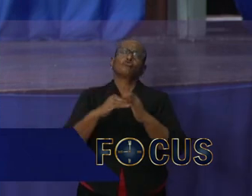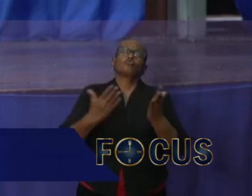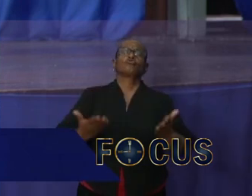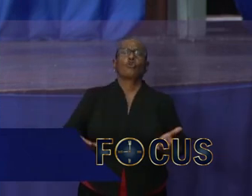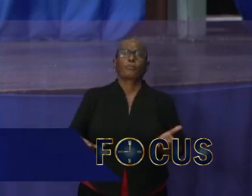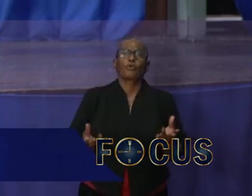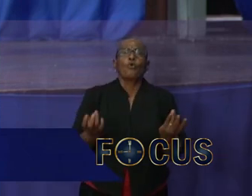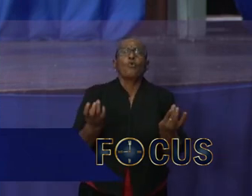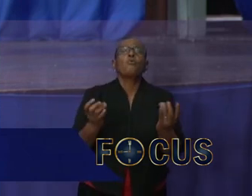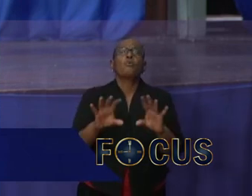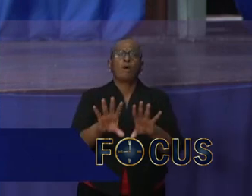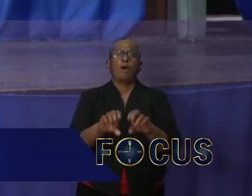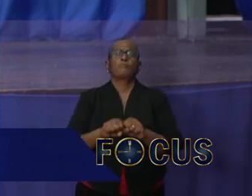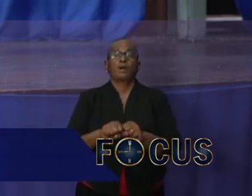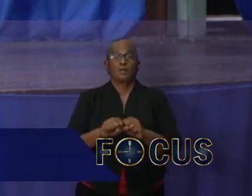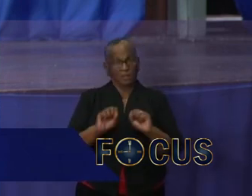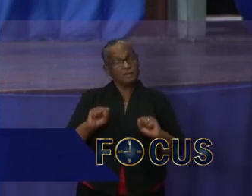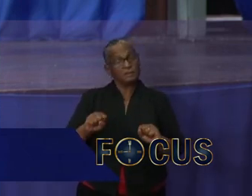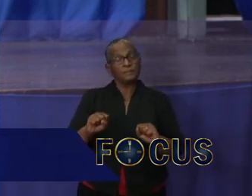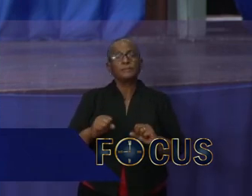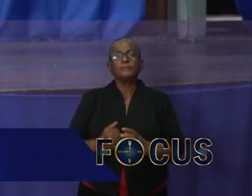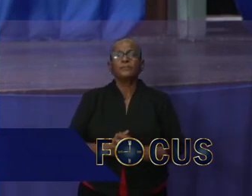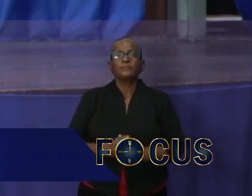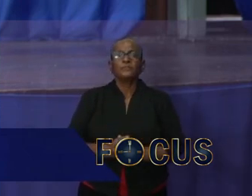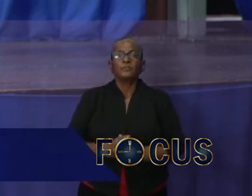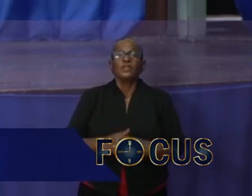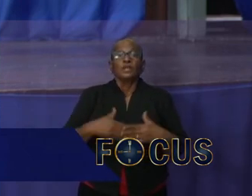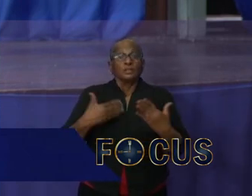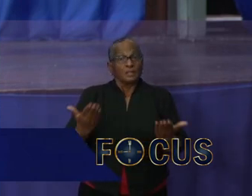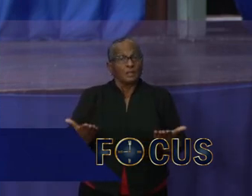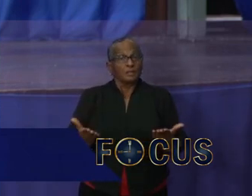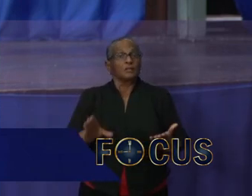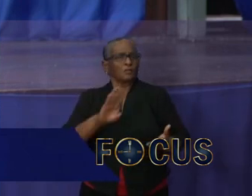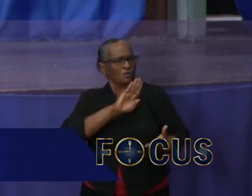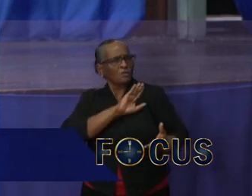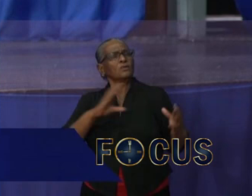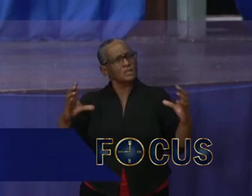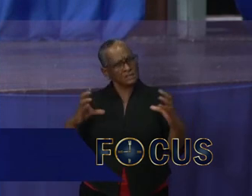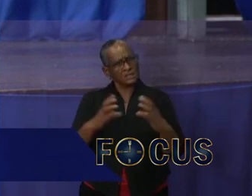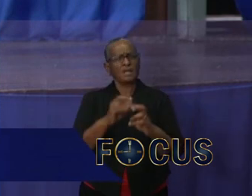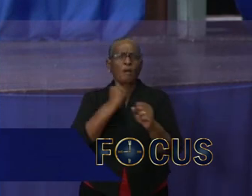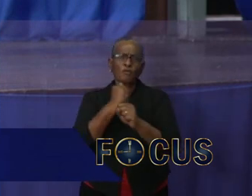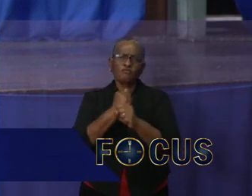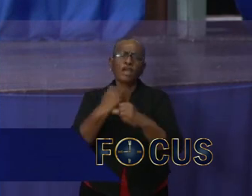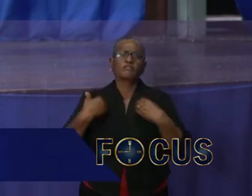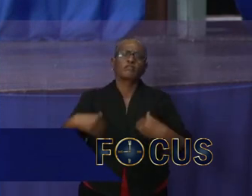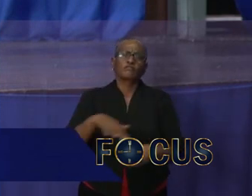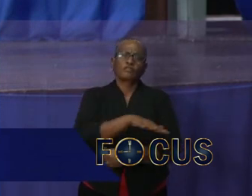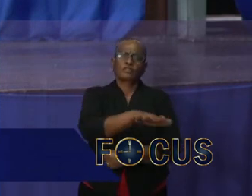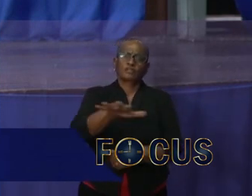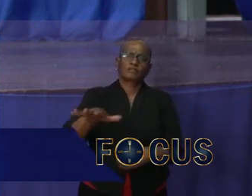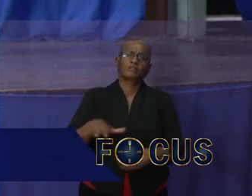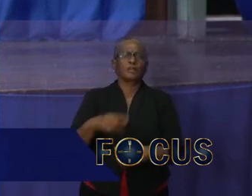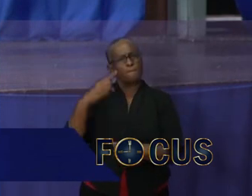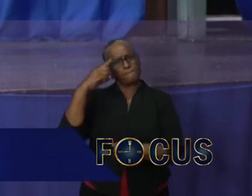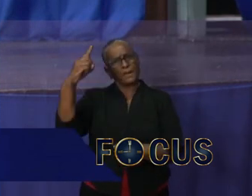weten wat ze moeten doen. Ja? Daarvoor gaan we ook samen met de gemeenschap een plan